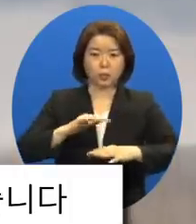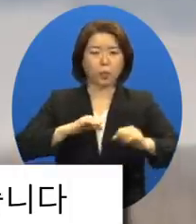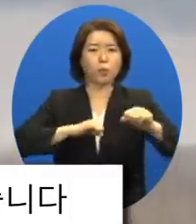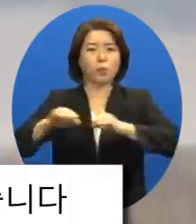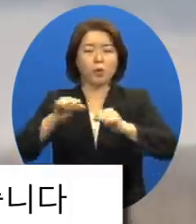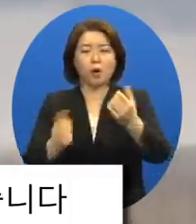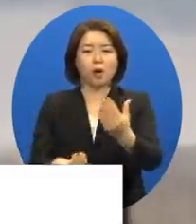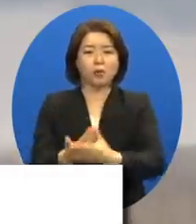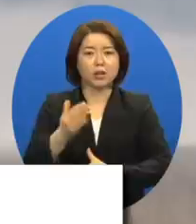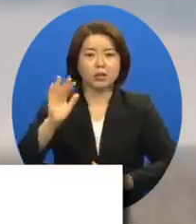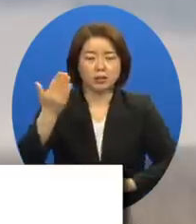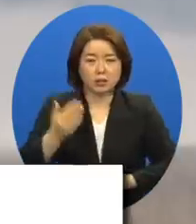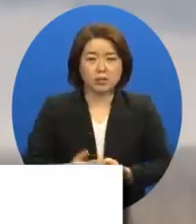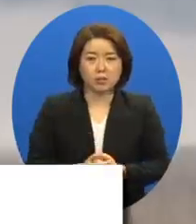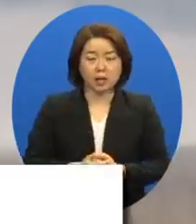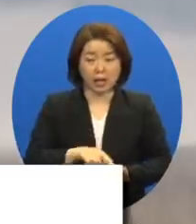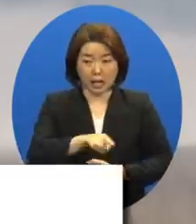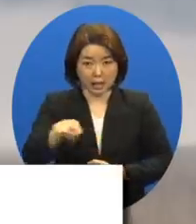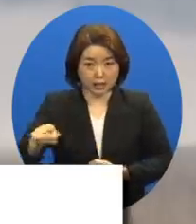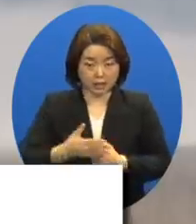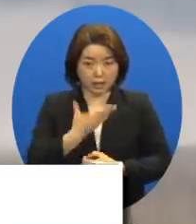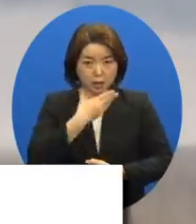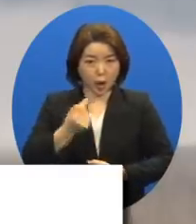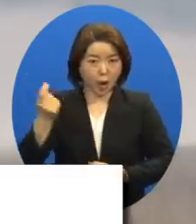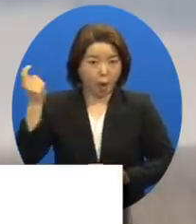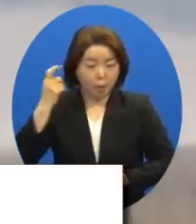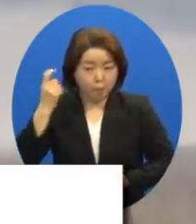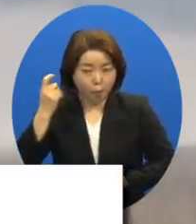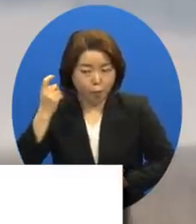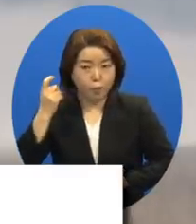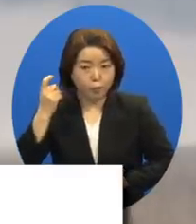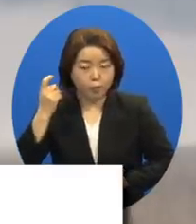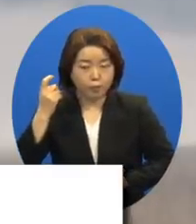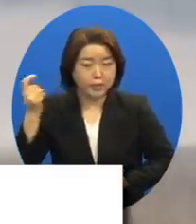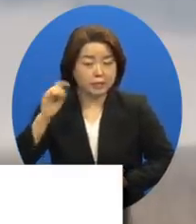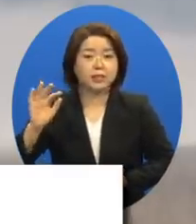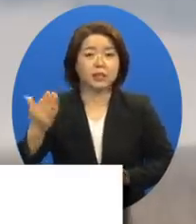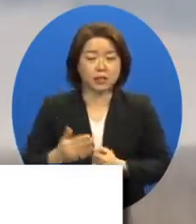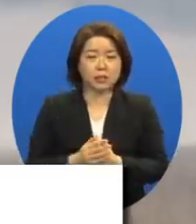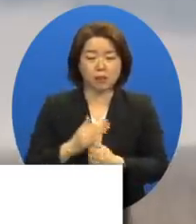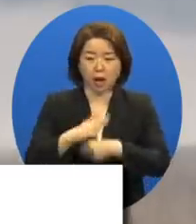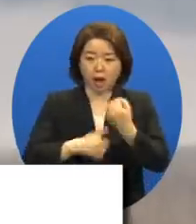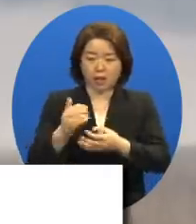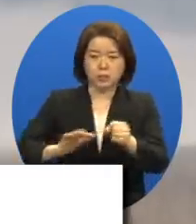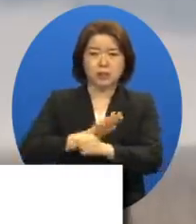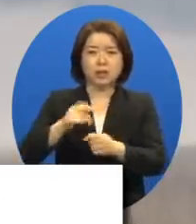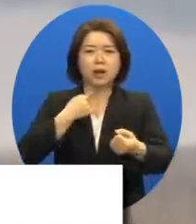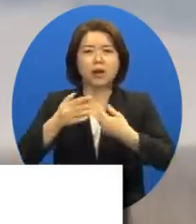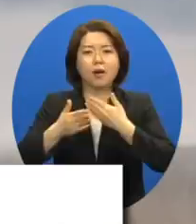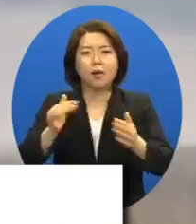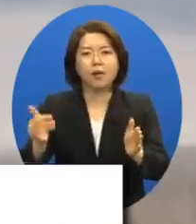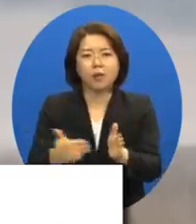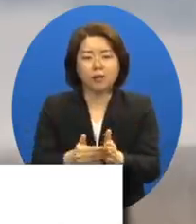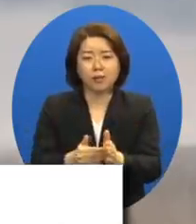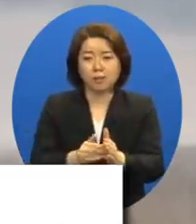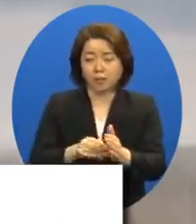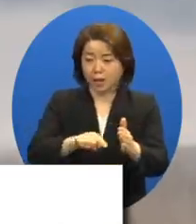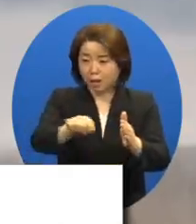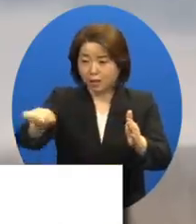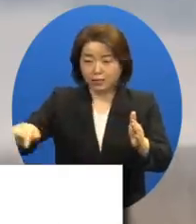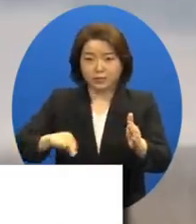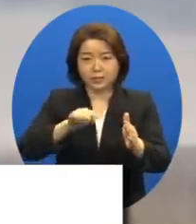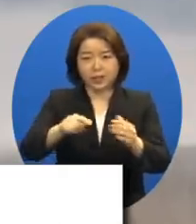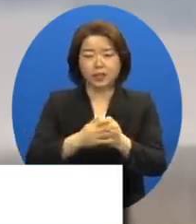시작했습니다 그들이 복음을 듣는 일이 생겼고 하나님의 사랑을 경험하게 되면서 그들을 아내